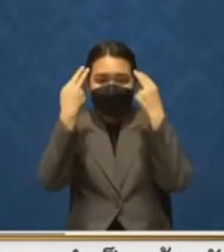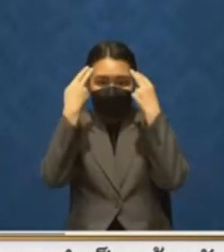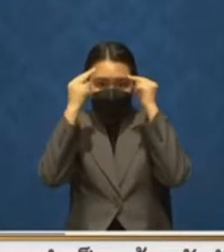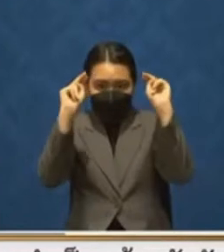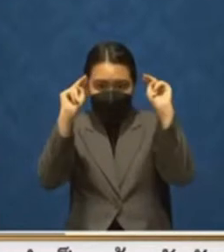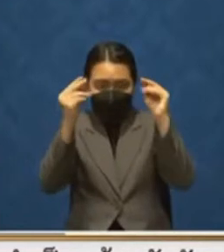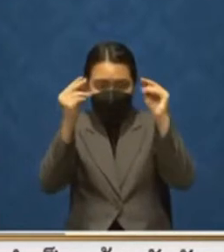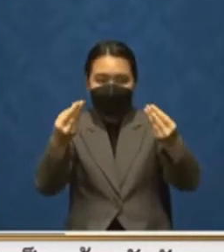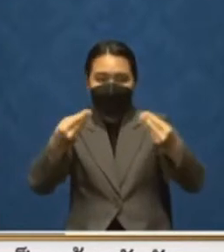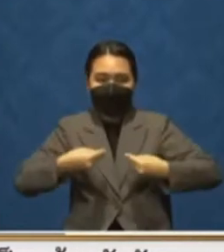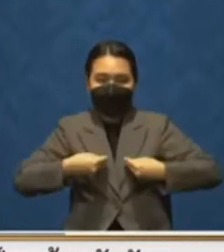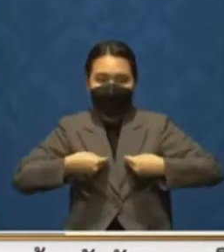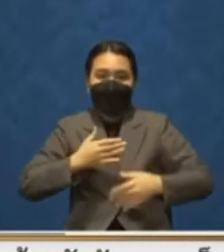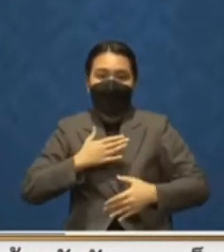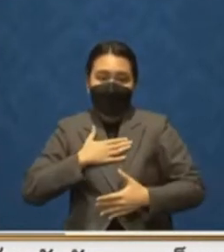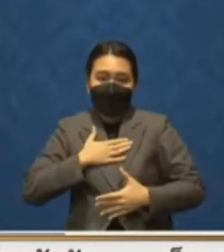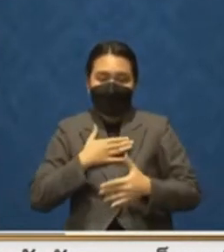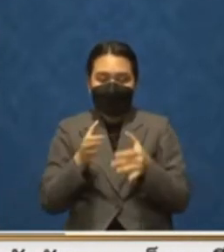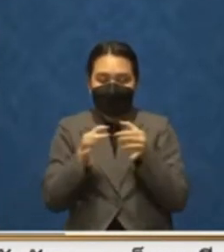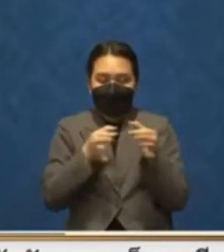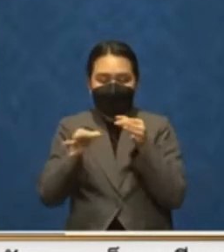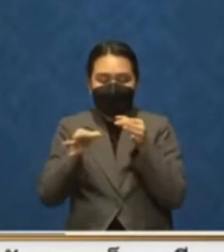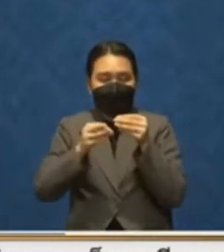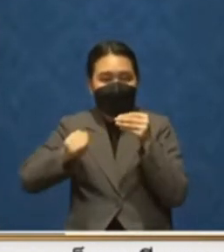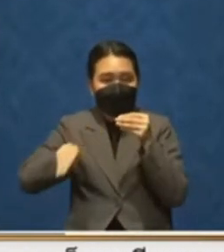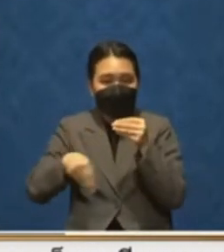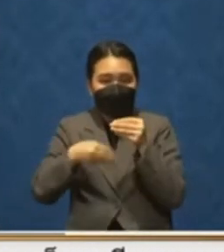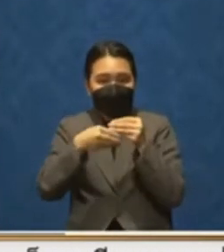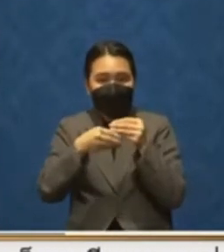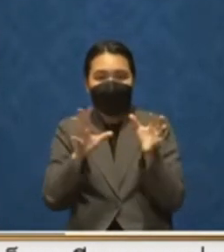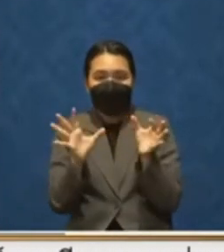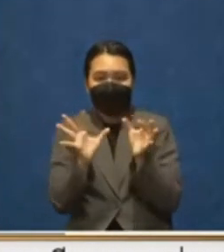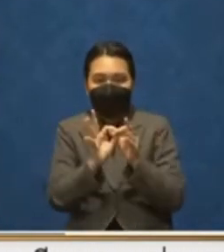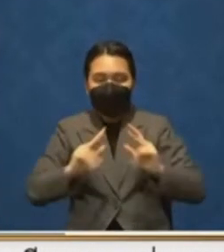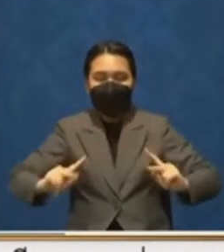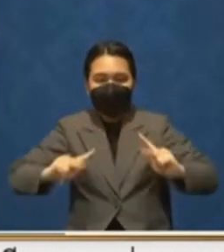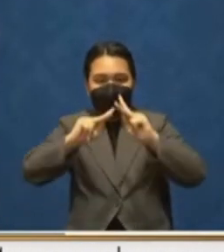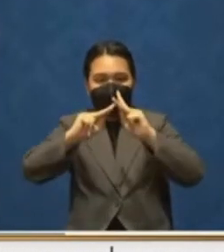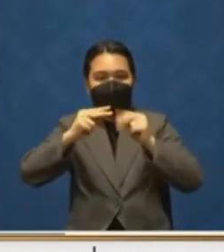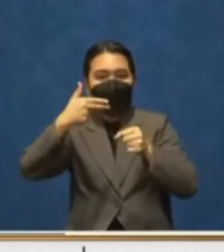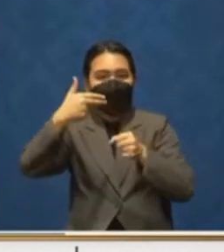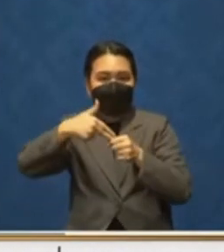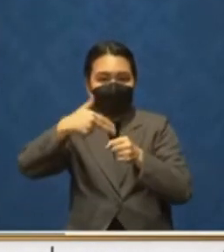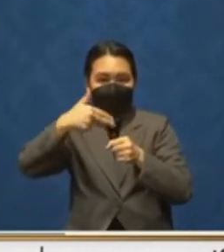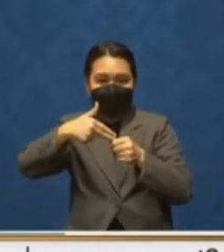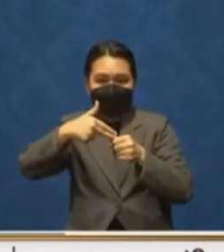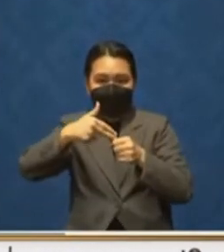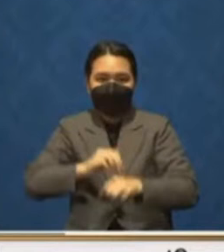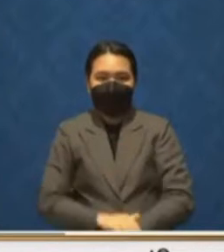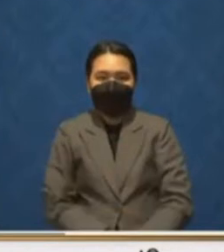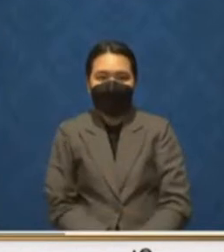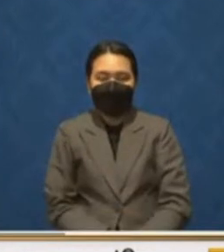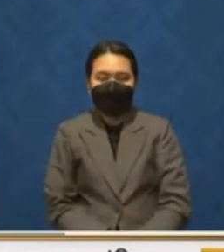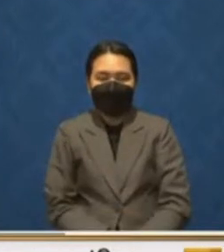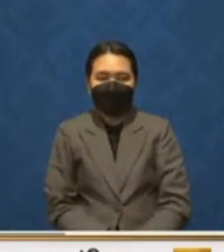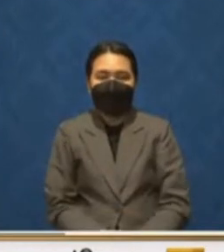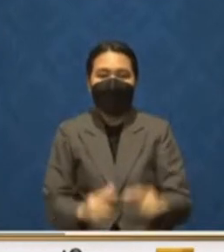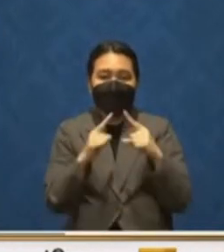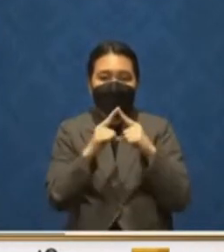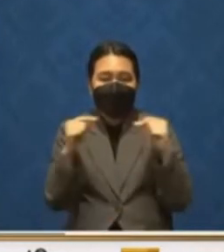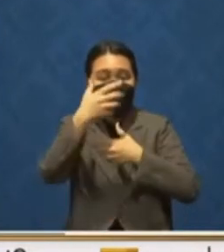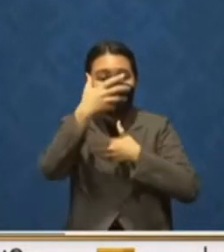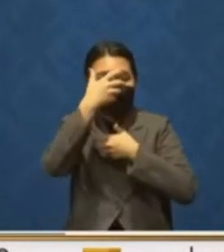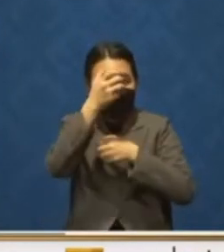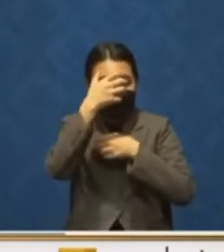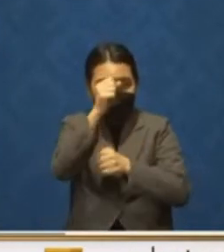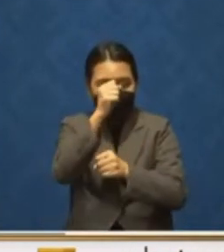ให้มาเสริมมีประเด็นที่เกี่ยวข้องกับกระทรวงพลังงานประเด็นที่น่าสนใจและพูด